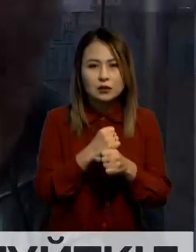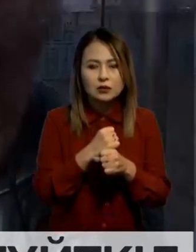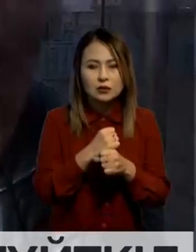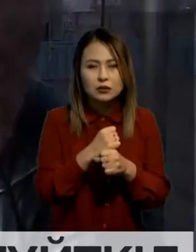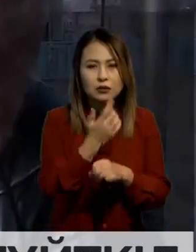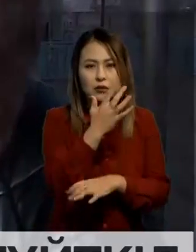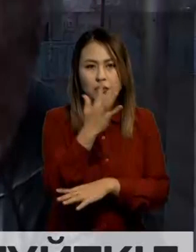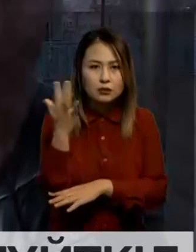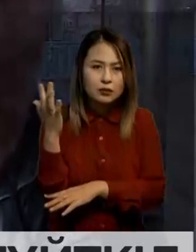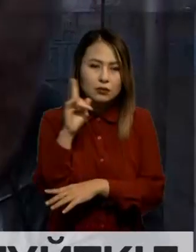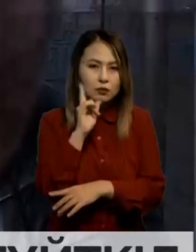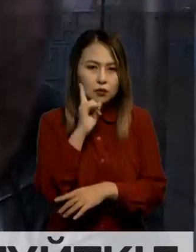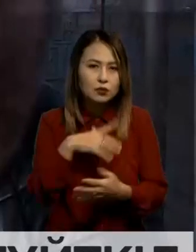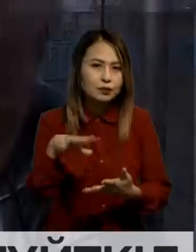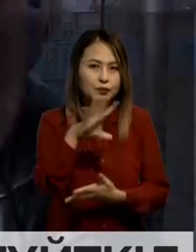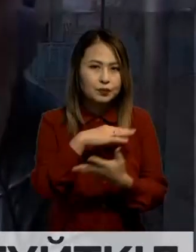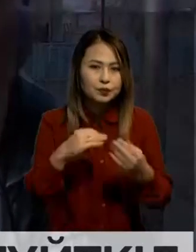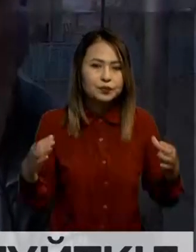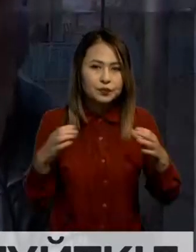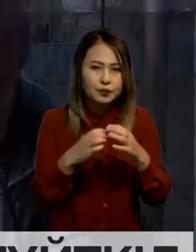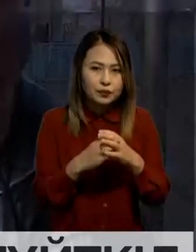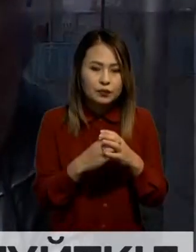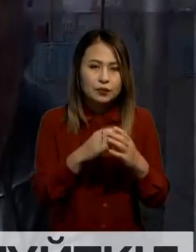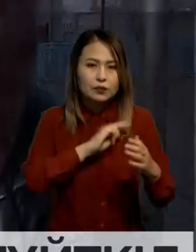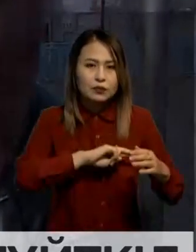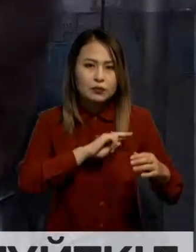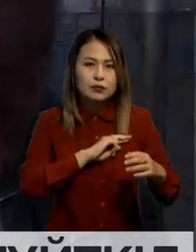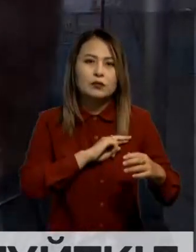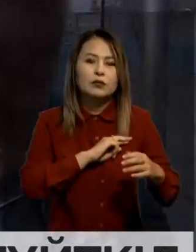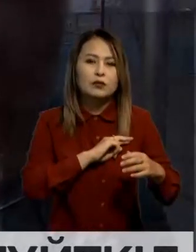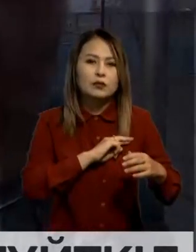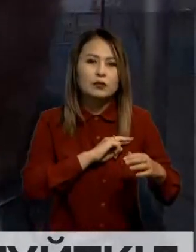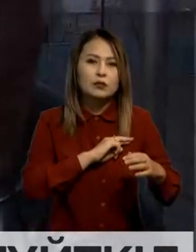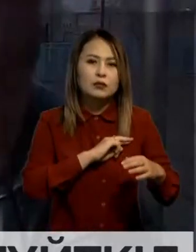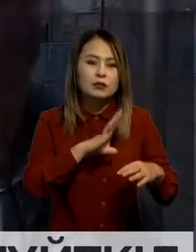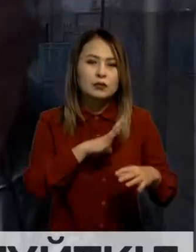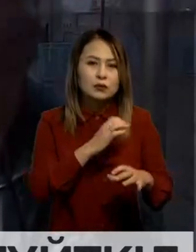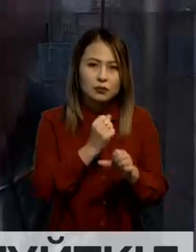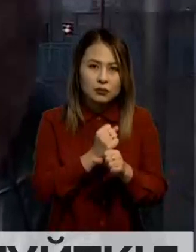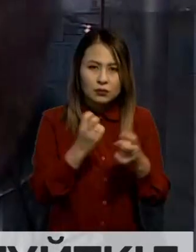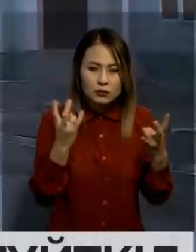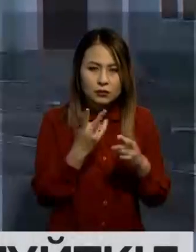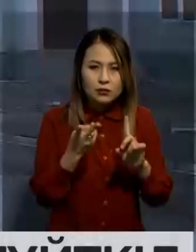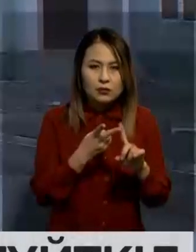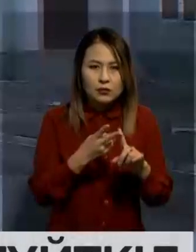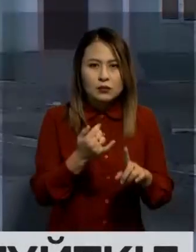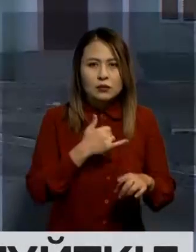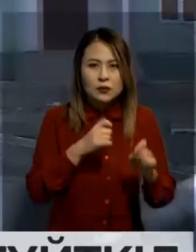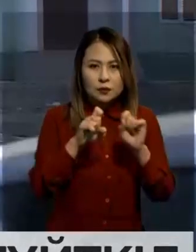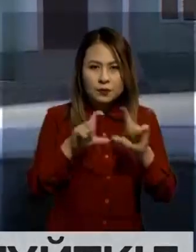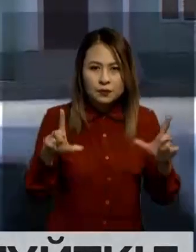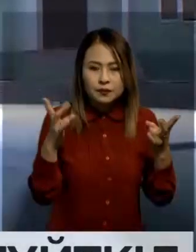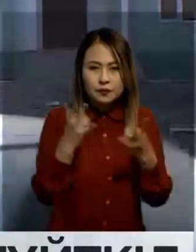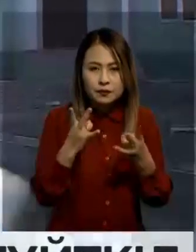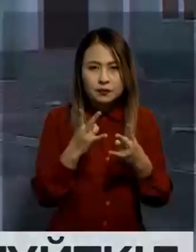үшін бәріміз бірлесе жұмыла көтерген жүз демекші, бірлесе жұмыс істеуіміз керек. Екіншіден бізге мектеп керек.